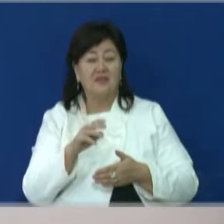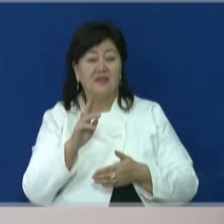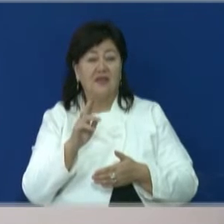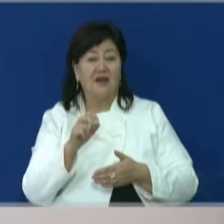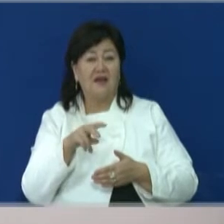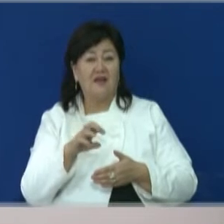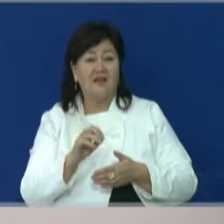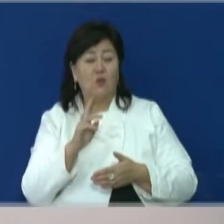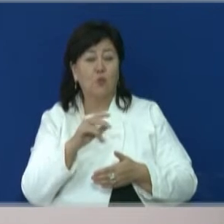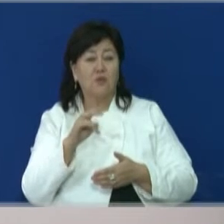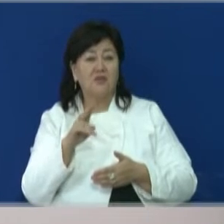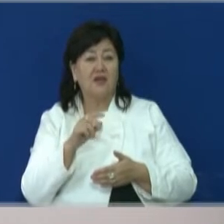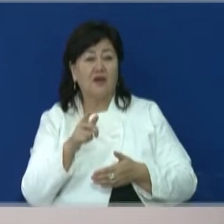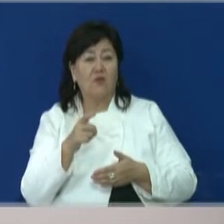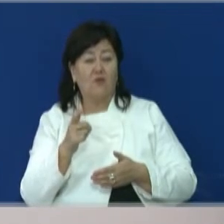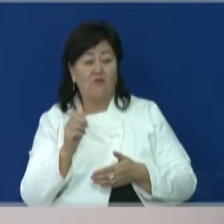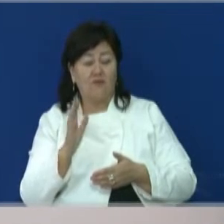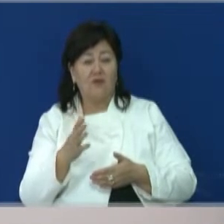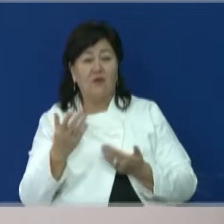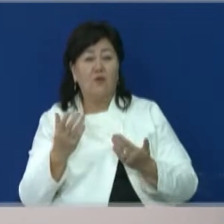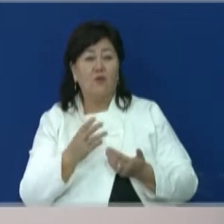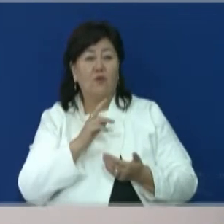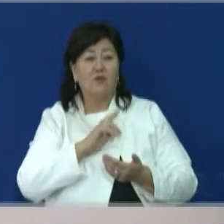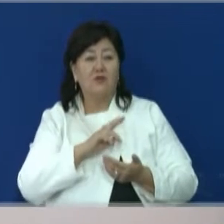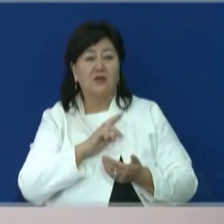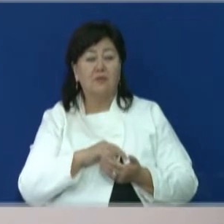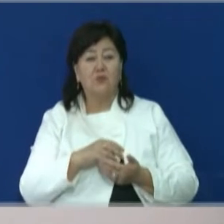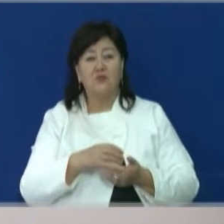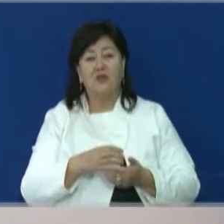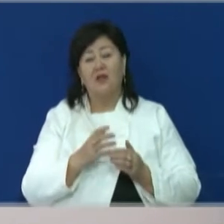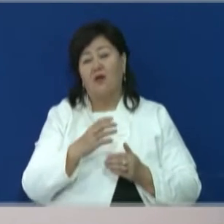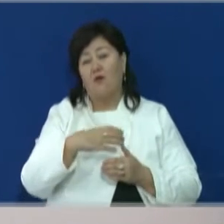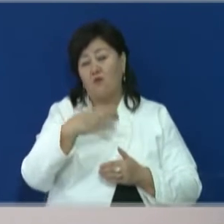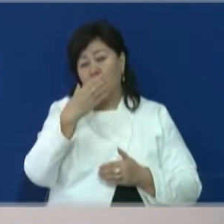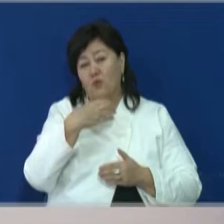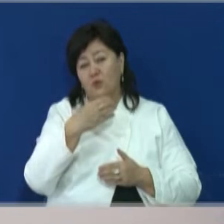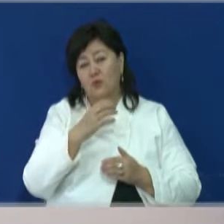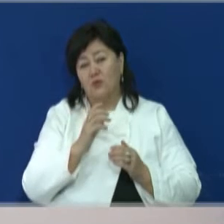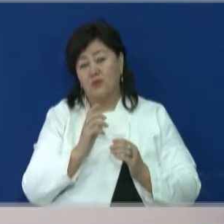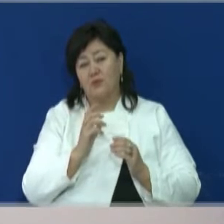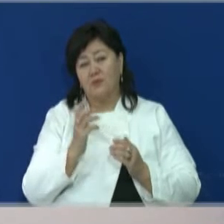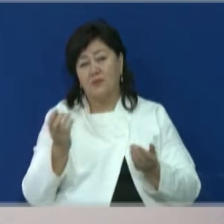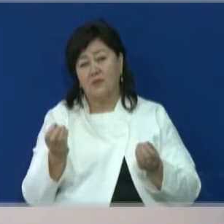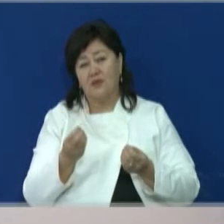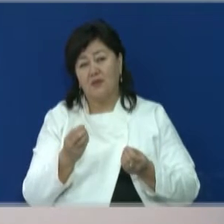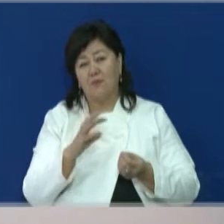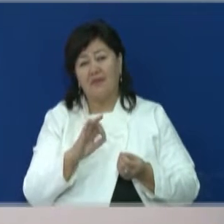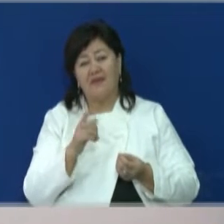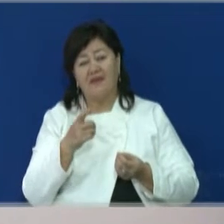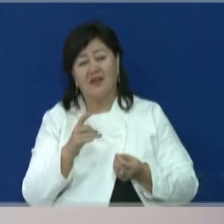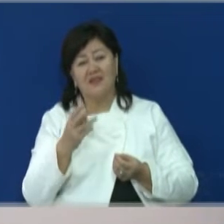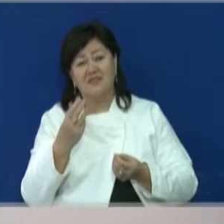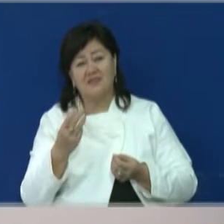Құндақұлы 15 жылдай әлеуметтік көші-қон мәдениет салаларында қызмет еткен. Ал қалалық ардагерлер кеңесі төрағасының орынбасары